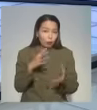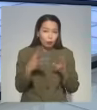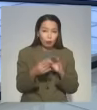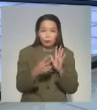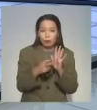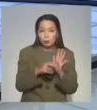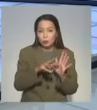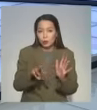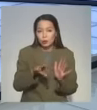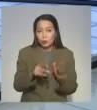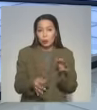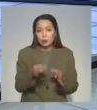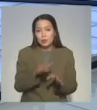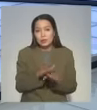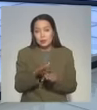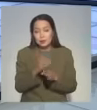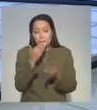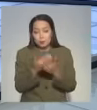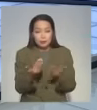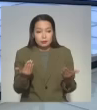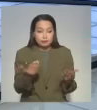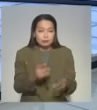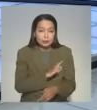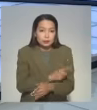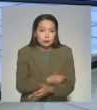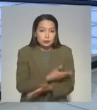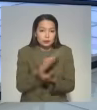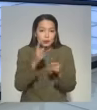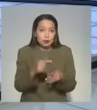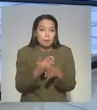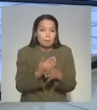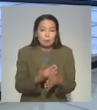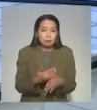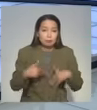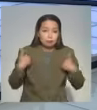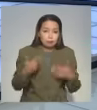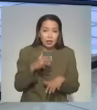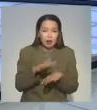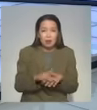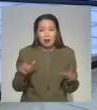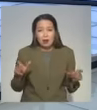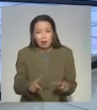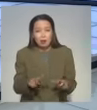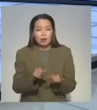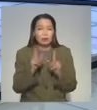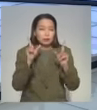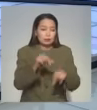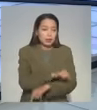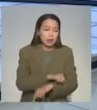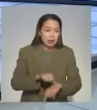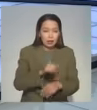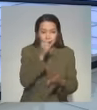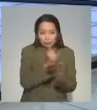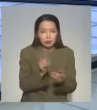Судебные исполнители перед ними практически бессильны. Не помогают ни аресты банковских карт, ни запреты на выезд за границу. Моя коллега Татьяна